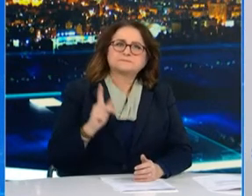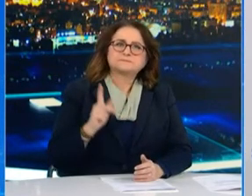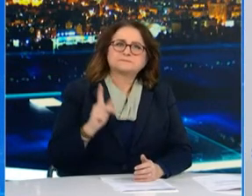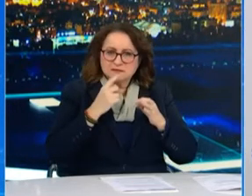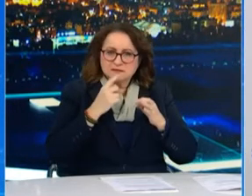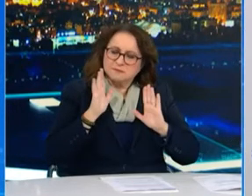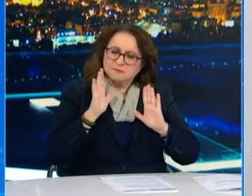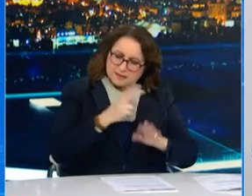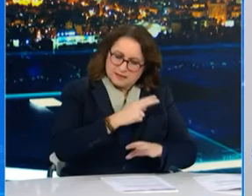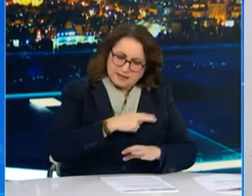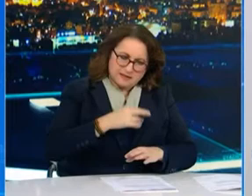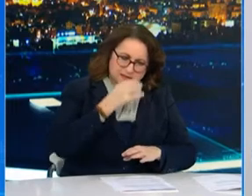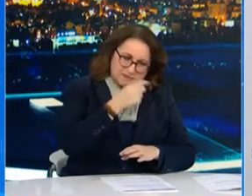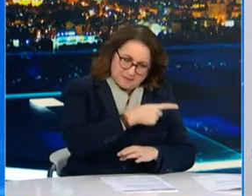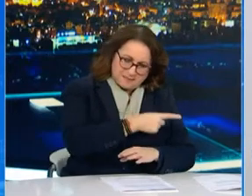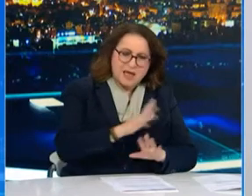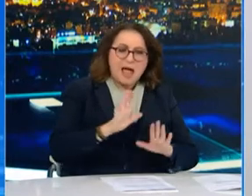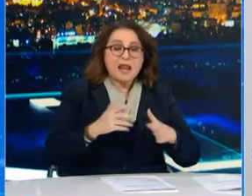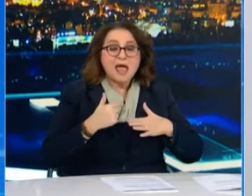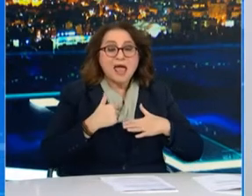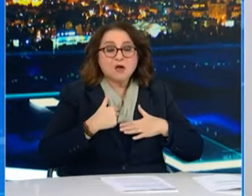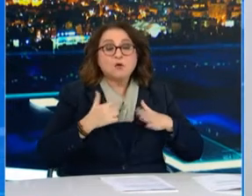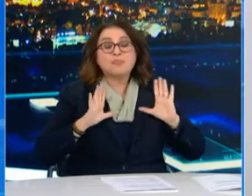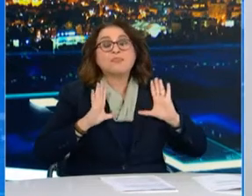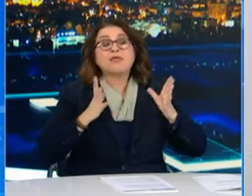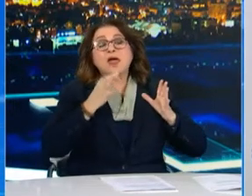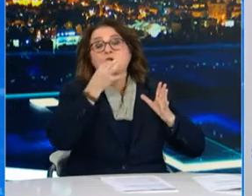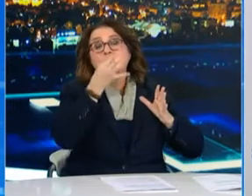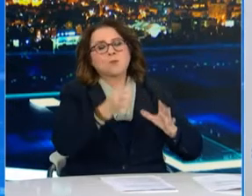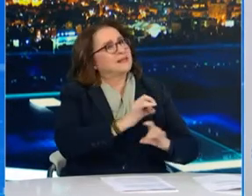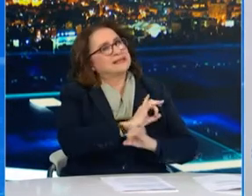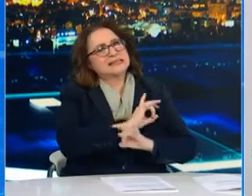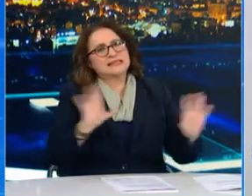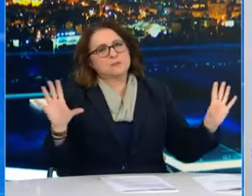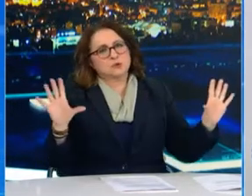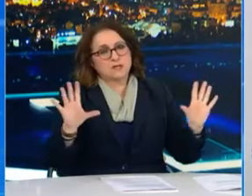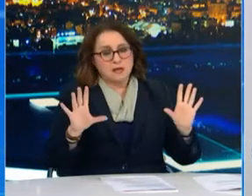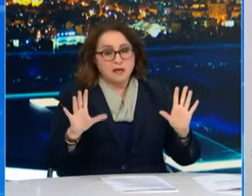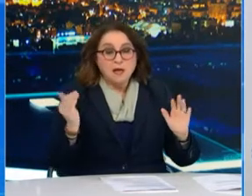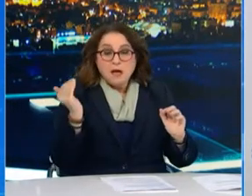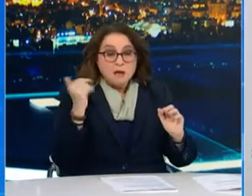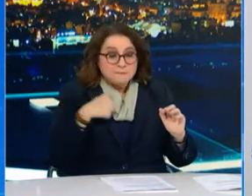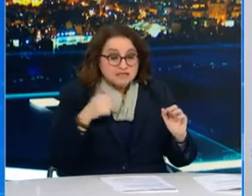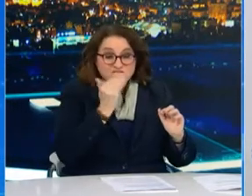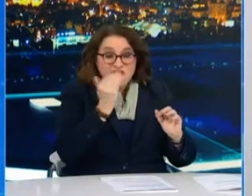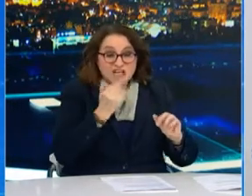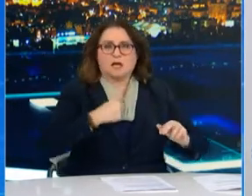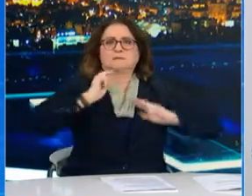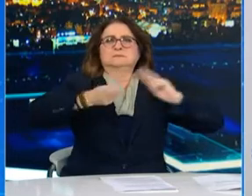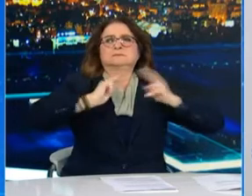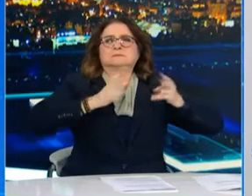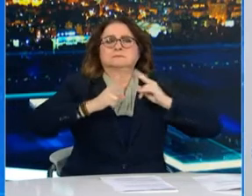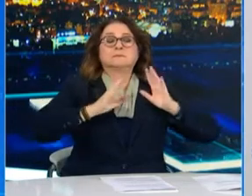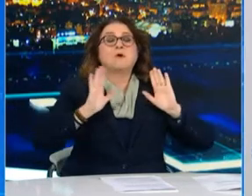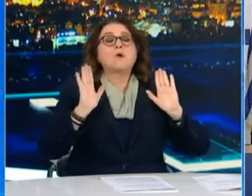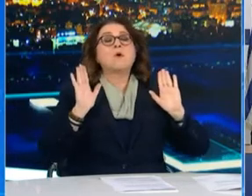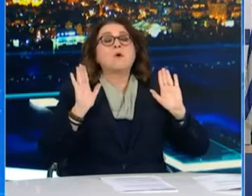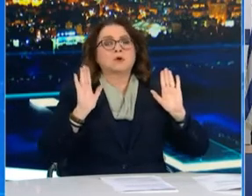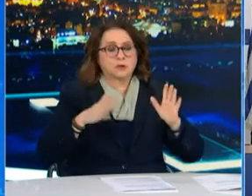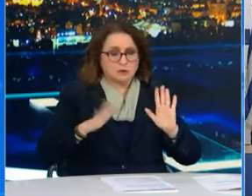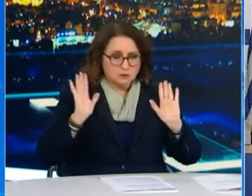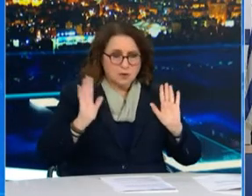προσεκτικοί, φιδωλοί στις δηλώσεις μας, όχι βιαστικοί, όχι κινδυνολόγοι, αλλά πάντα προσπαθούμε να συμβαδίζουμε τα επιστημονικά